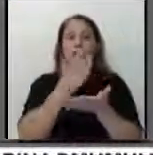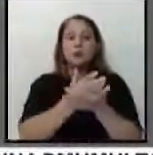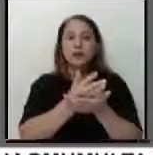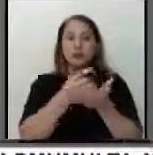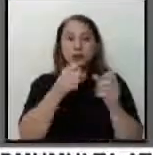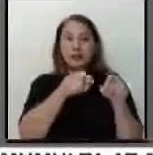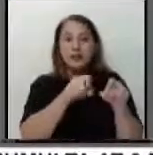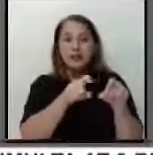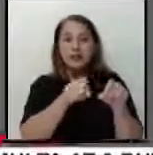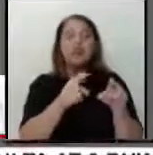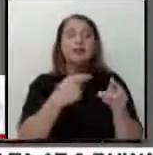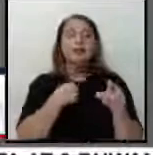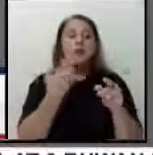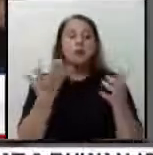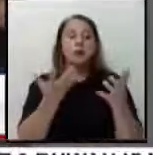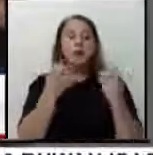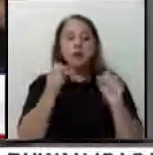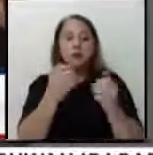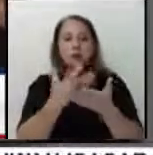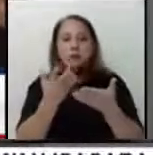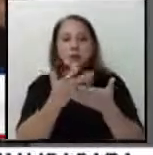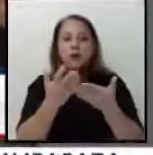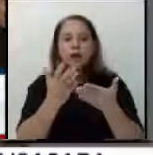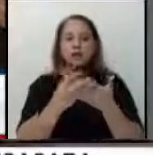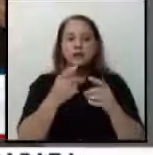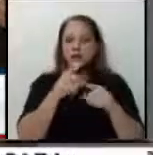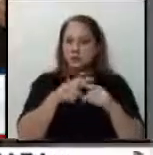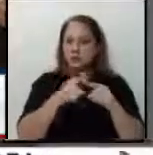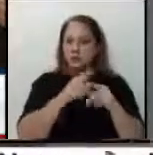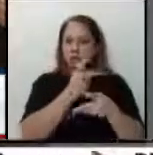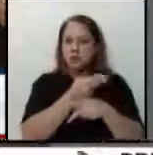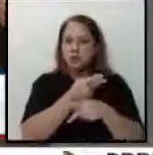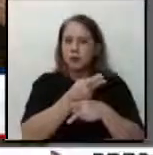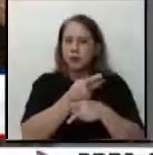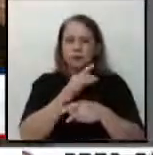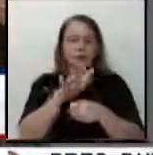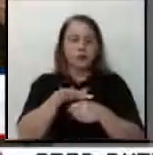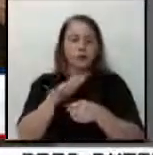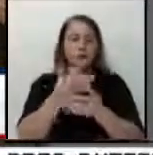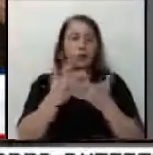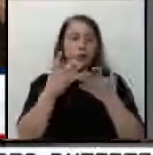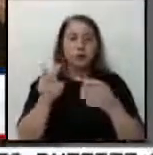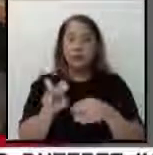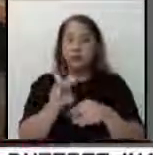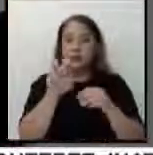kung saan makabibili ng market-ready products para sa local buyers at mga turista.